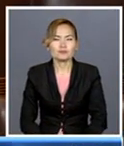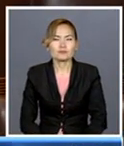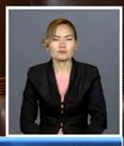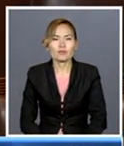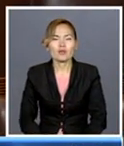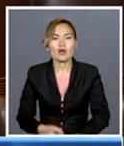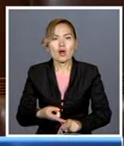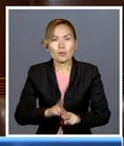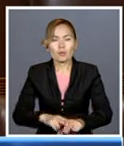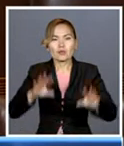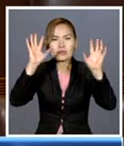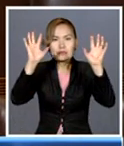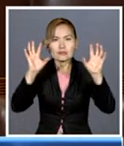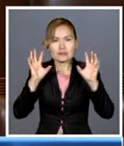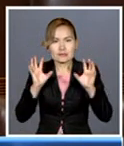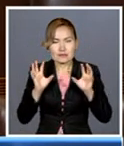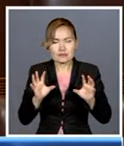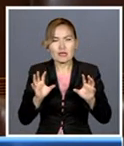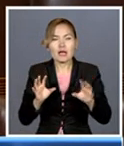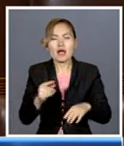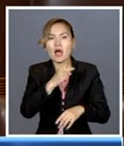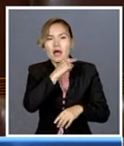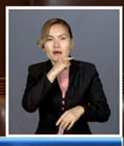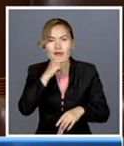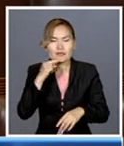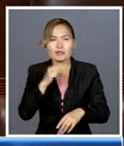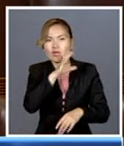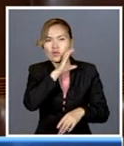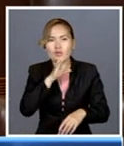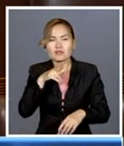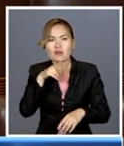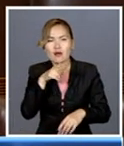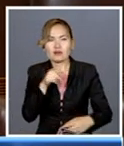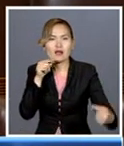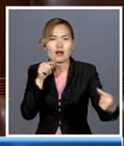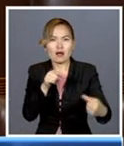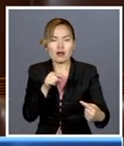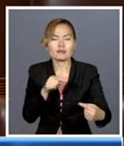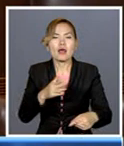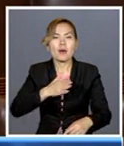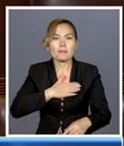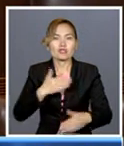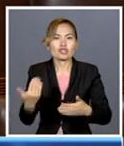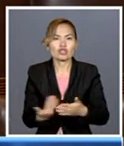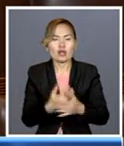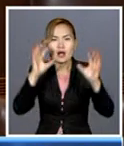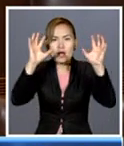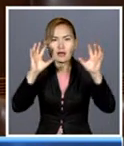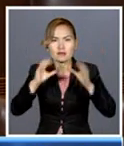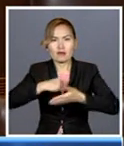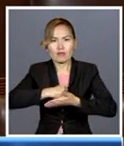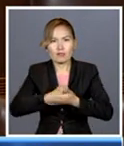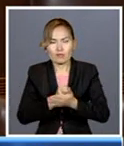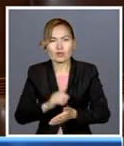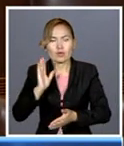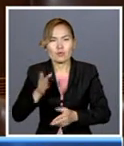Бұл заң қазіргі Солтүстік Кореяға, Иранға, Ресейге жарияланған санкциялармен байланысты. Бұл мемлекеттер өздерінің тұрақсыздандыру әрекеті үшін жауап беруі